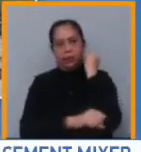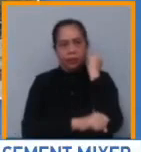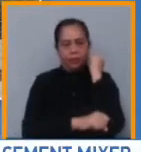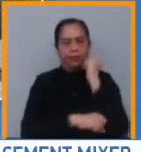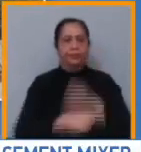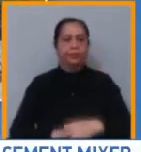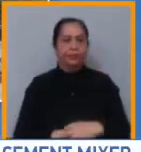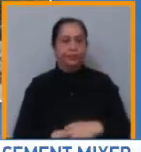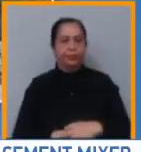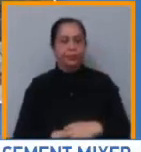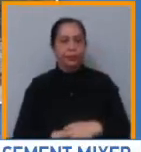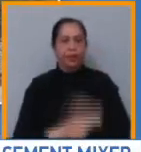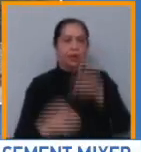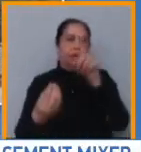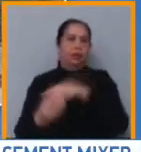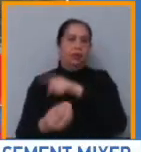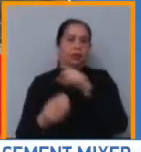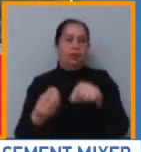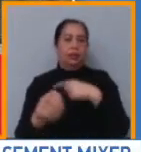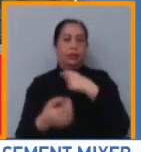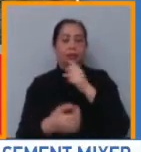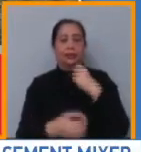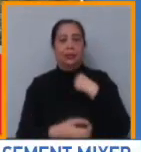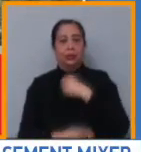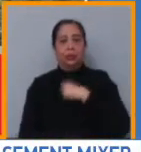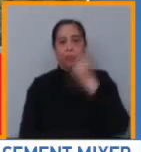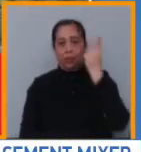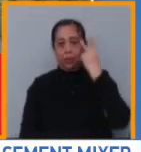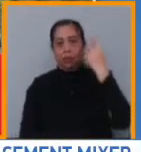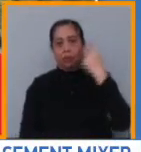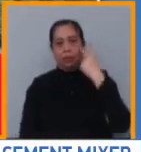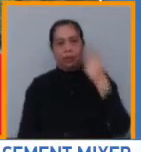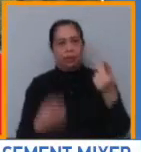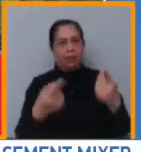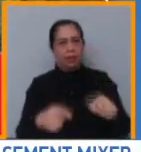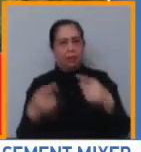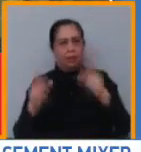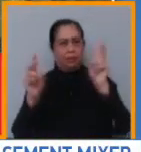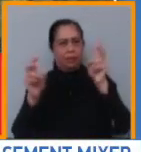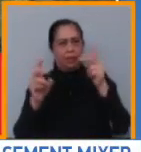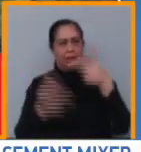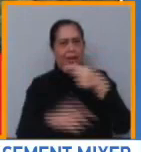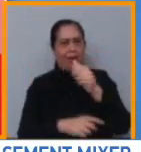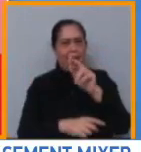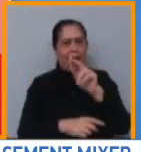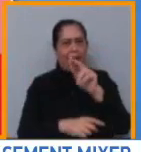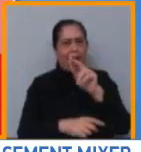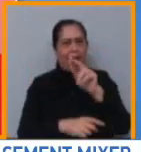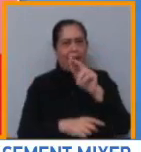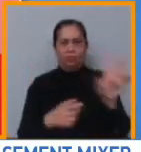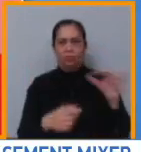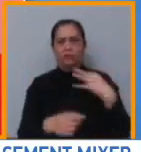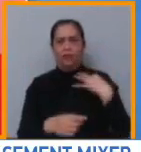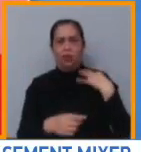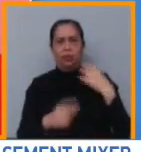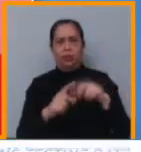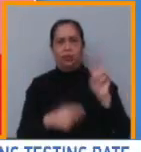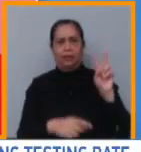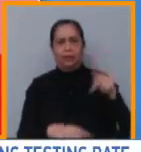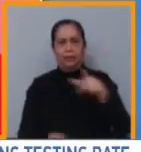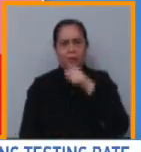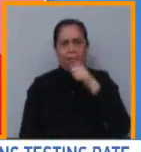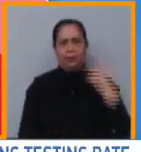Kinondena ni Senador Kiko Pangilinan ang mga insidente daw ng pangaharas sa mga volunteer nila ni Vice President Lenny